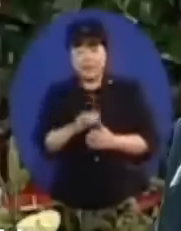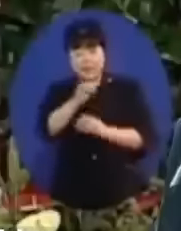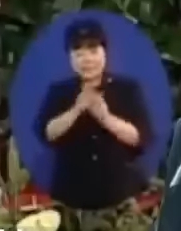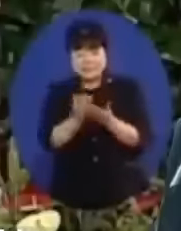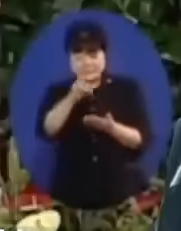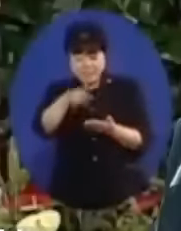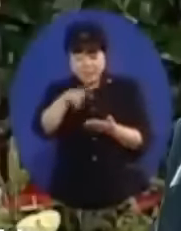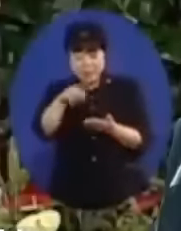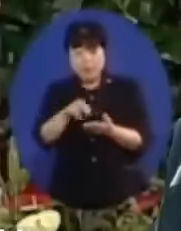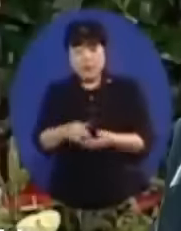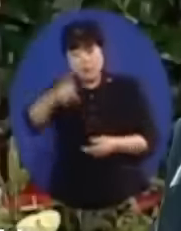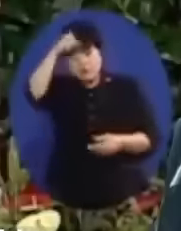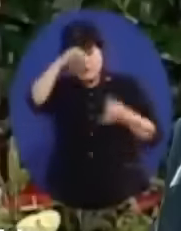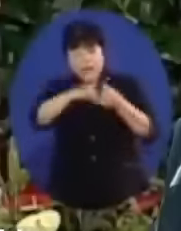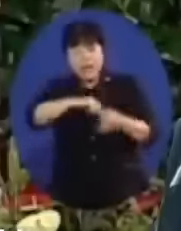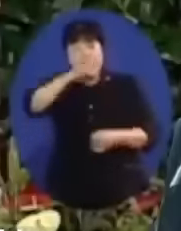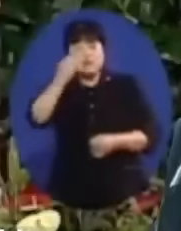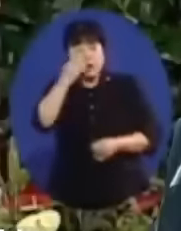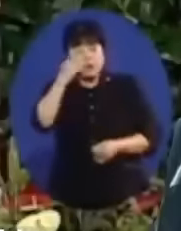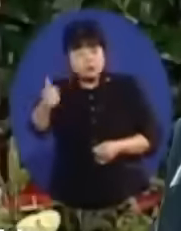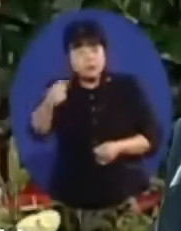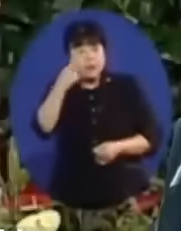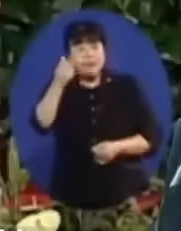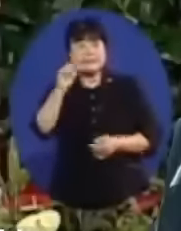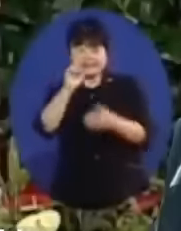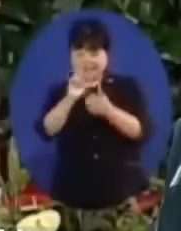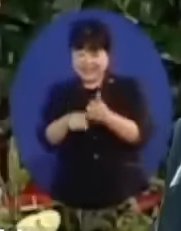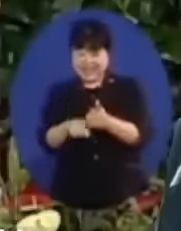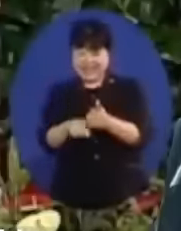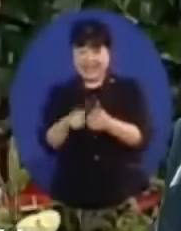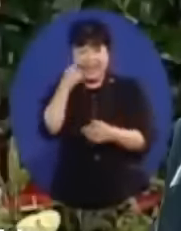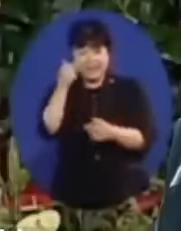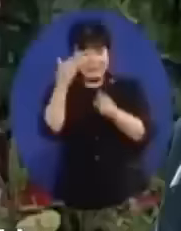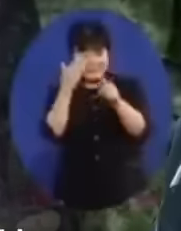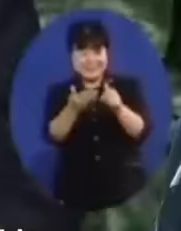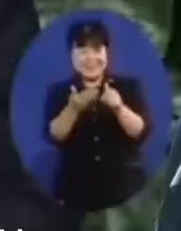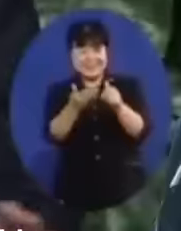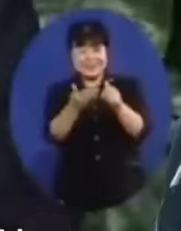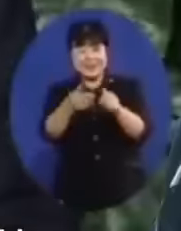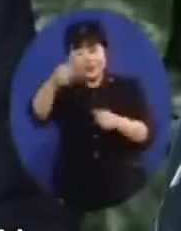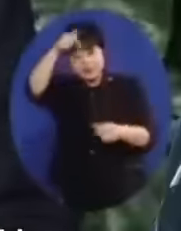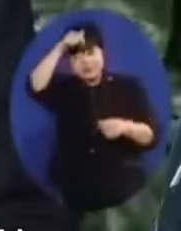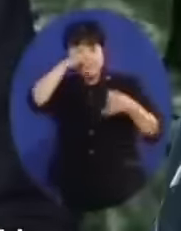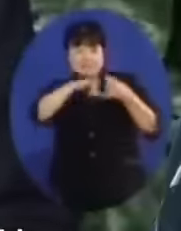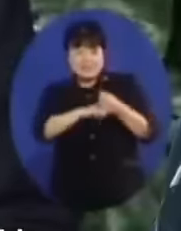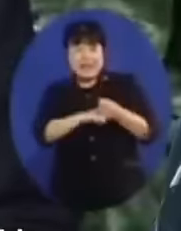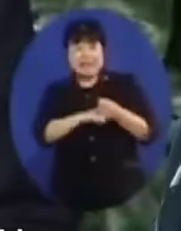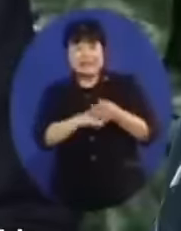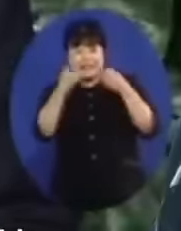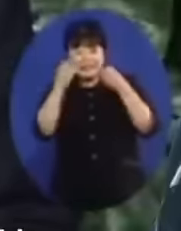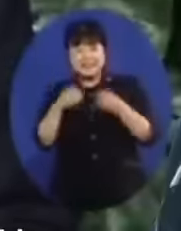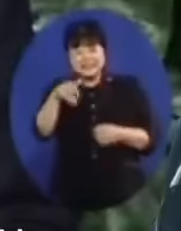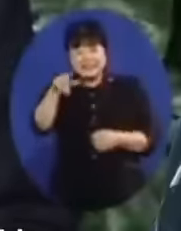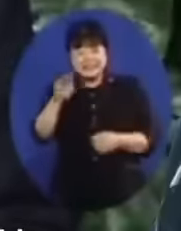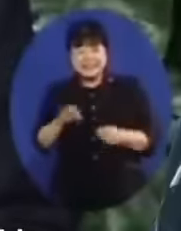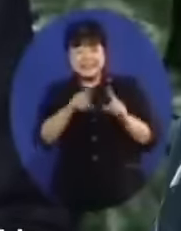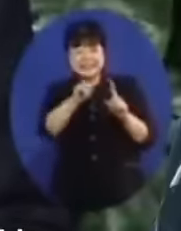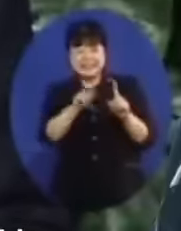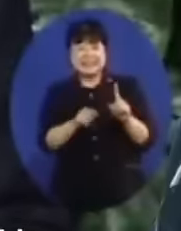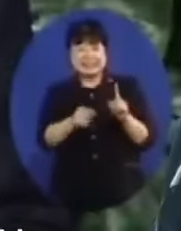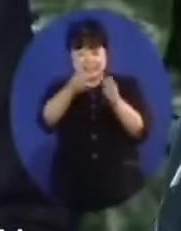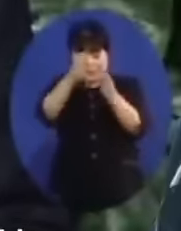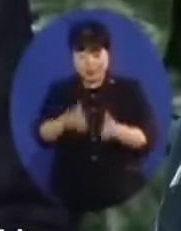구약시대는 성부의 시대입니다. 아버지의 시대입니다. 아버지께서 구약시대에 창세기 1장